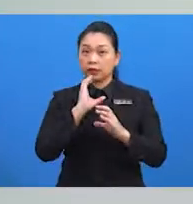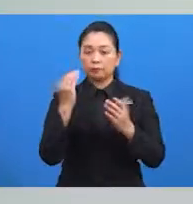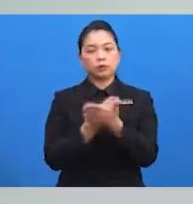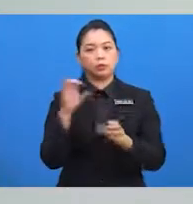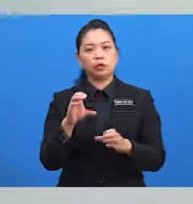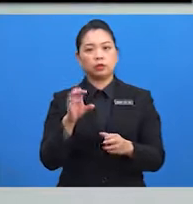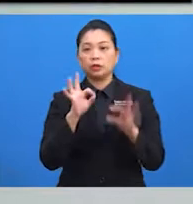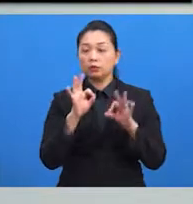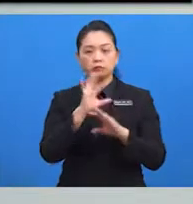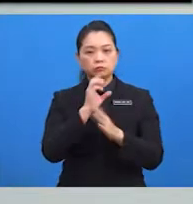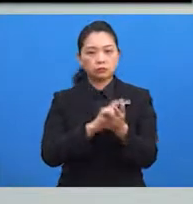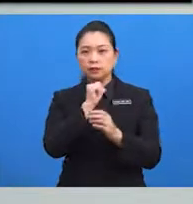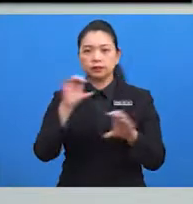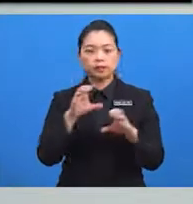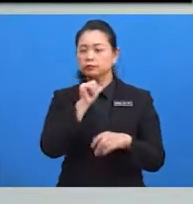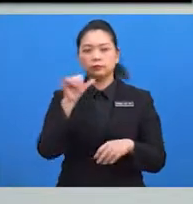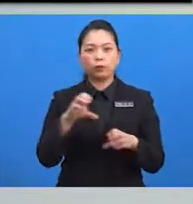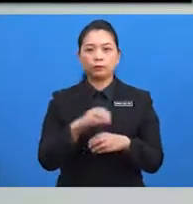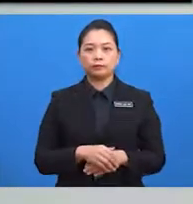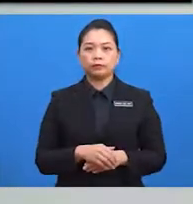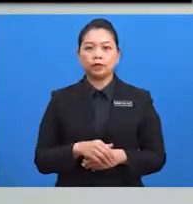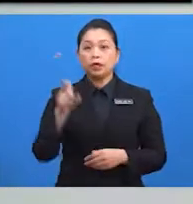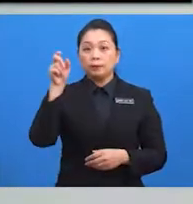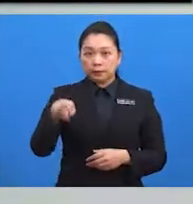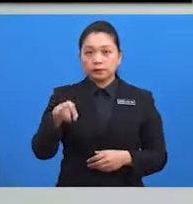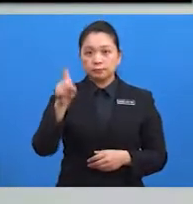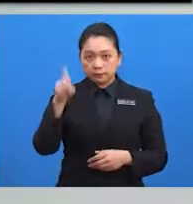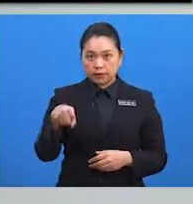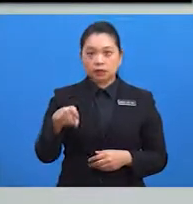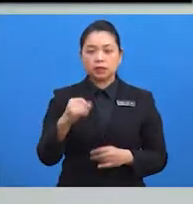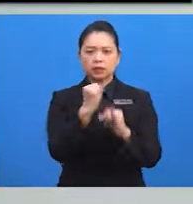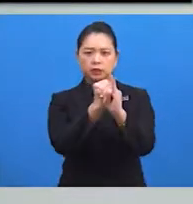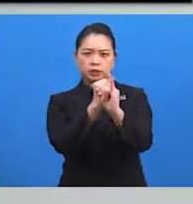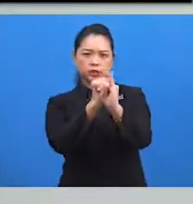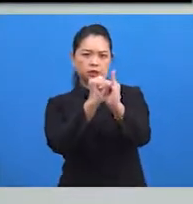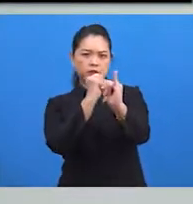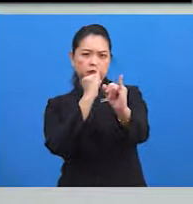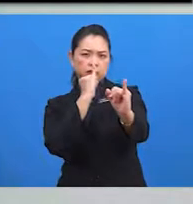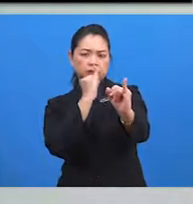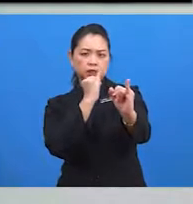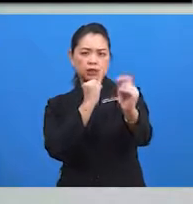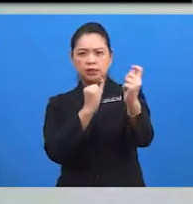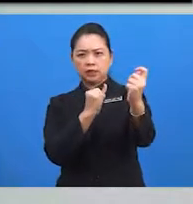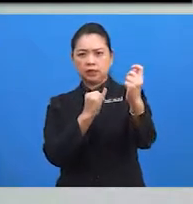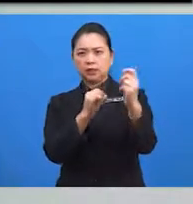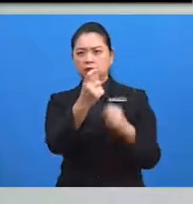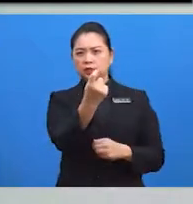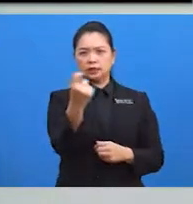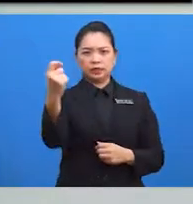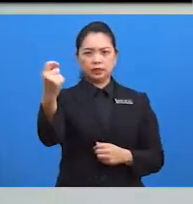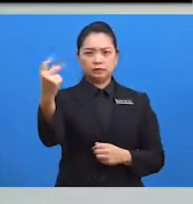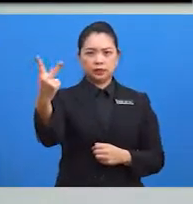pastikan jarak pemisahan antara television dengar penonton sekurang-kurangnya dua